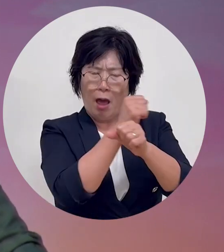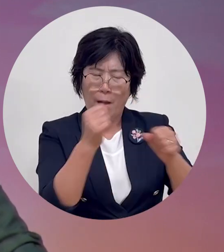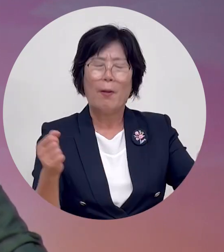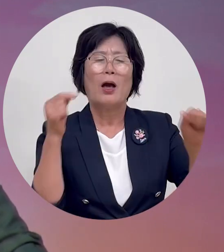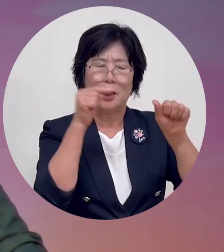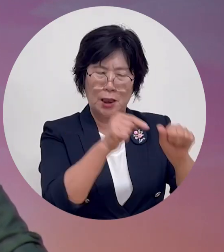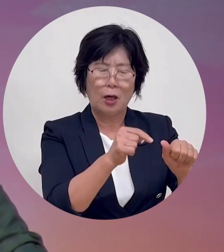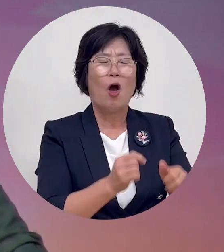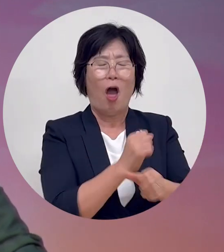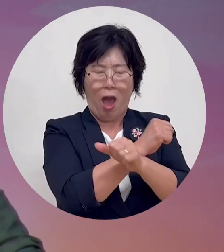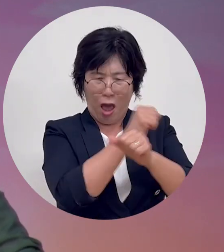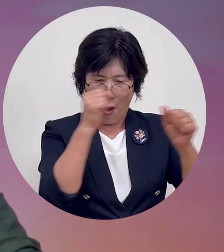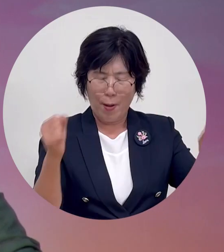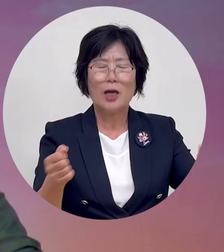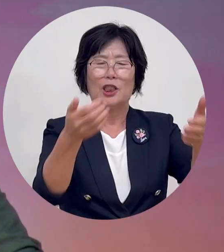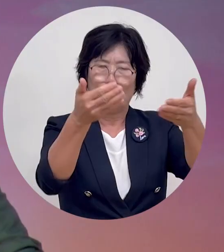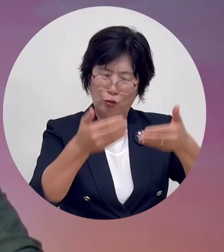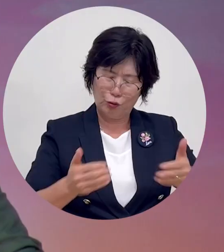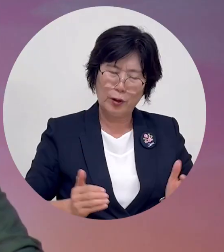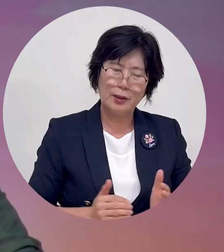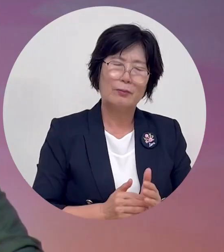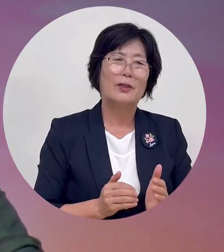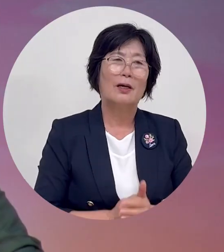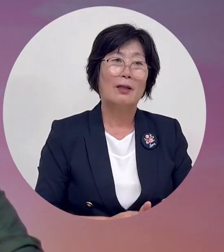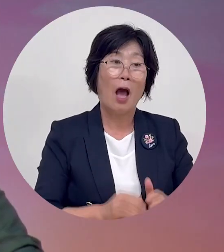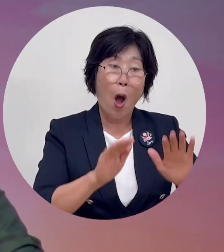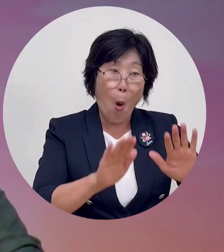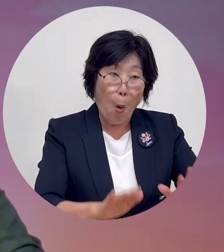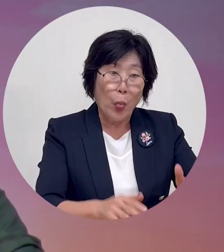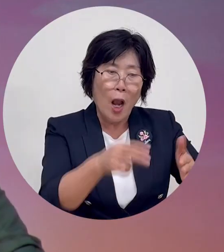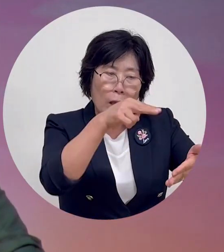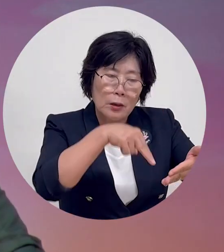주셨죠. 그런데 오늘 우리가 읽은 말씀은